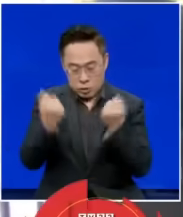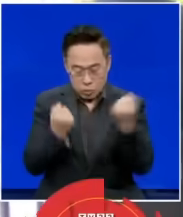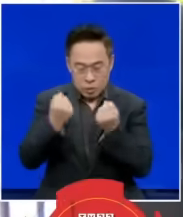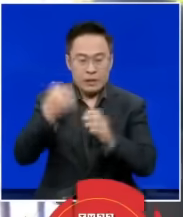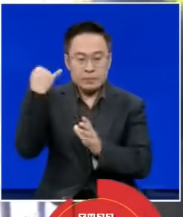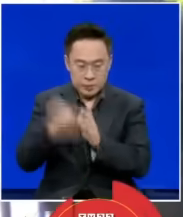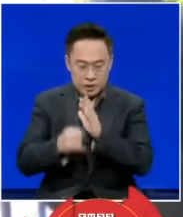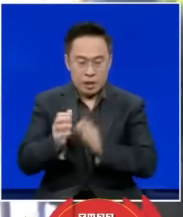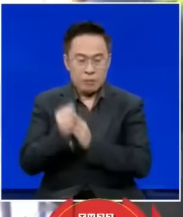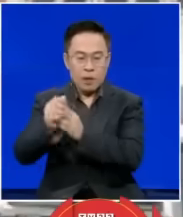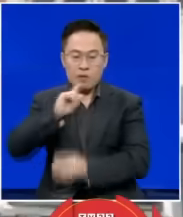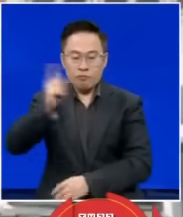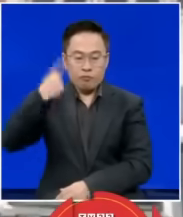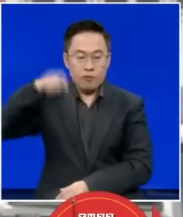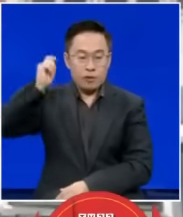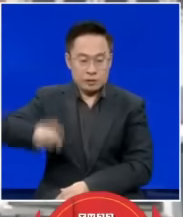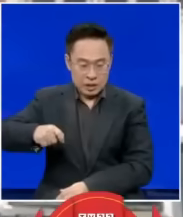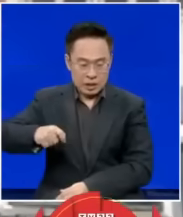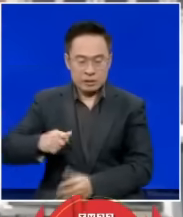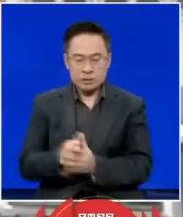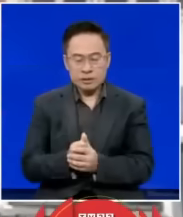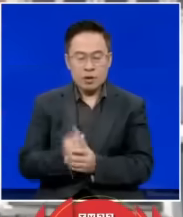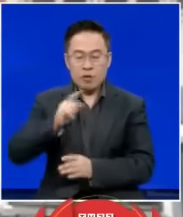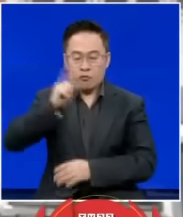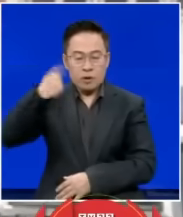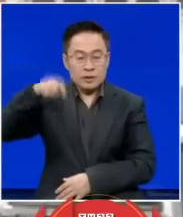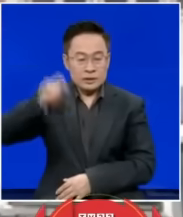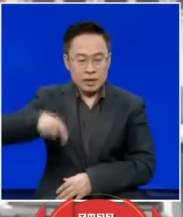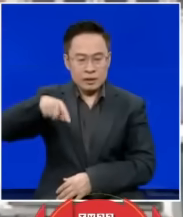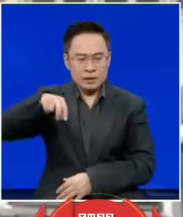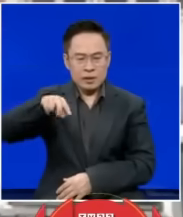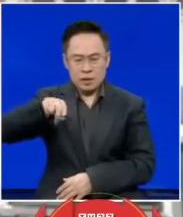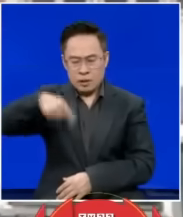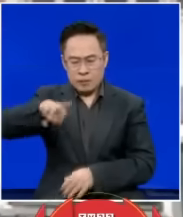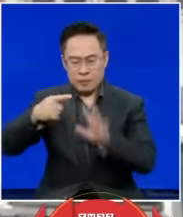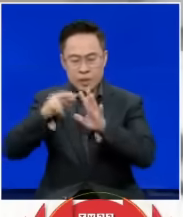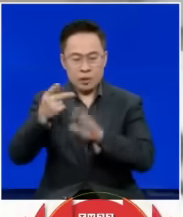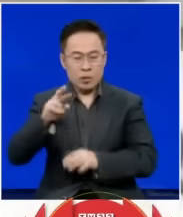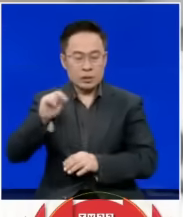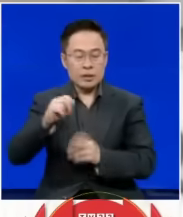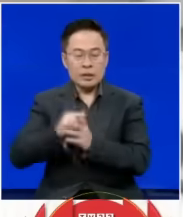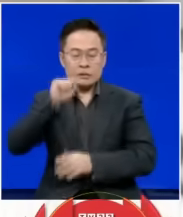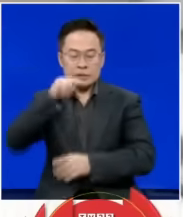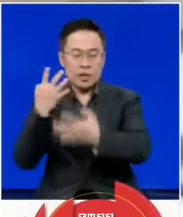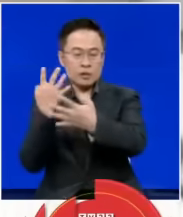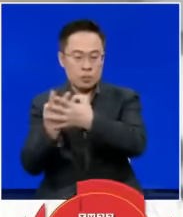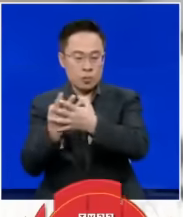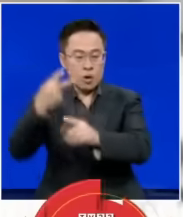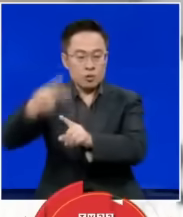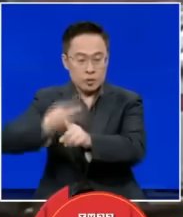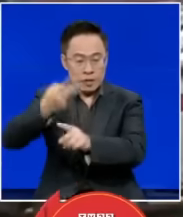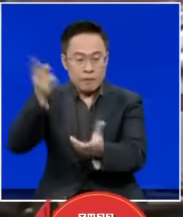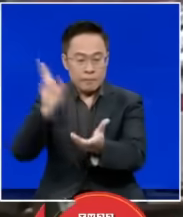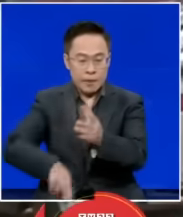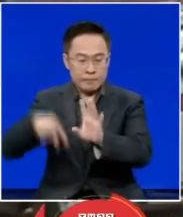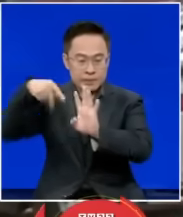แขวงพระนครเหนือในข้อหาขับรถขณะเมาสุราหรือเมาของอย่างอื่นศาลก็มีคำพิพากษาจำคุก2เดือนปรับ 4,000 บาท